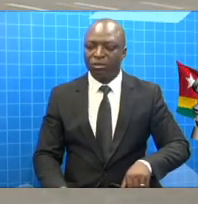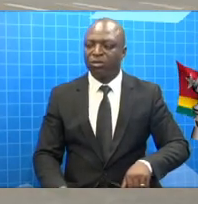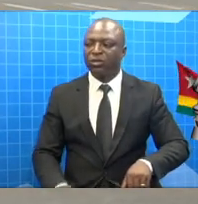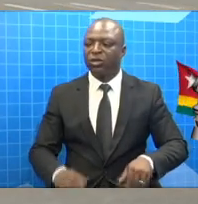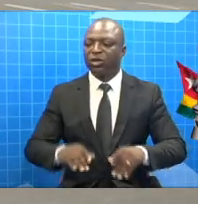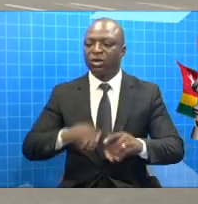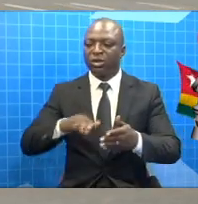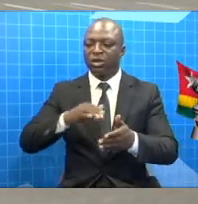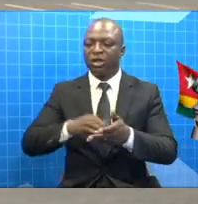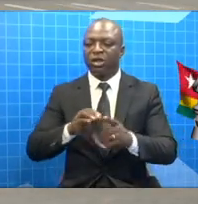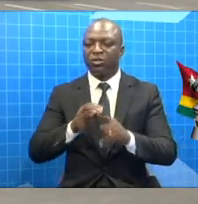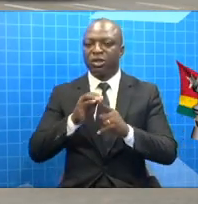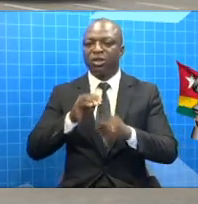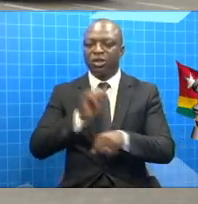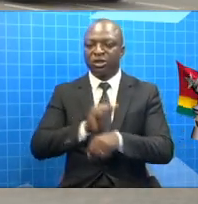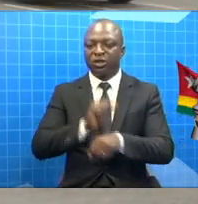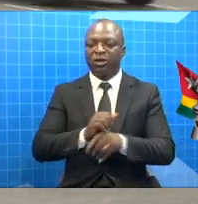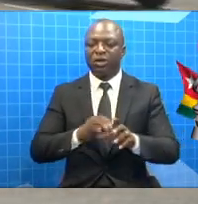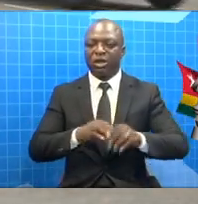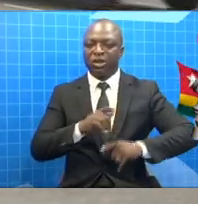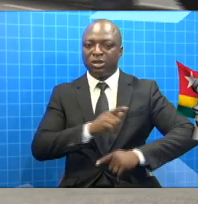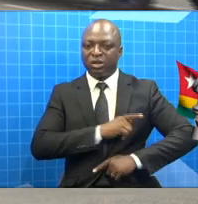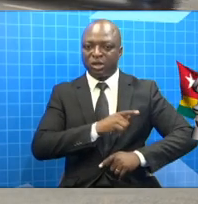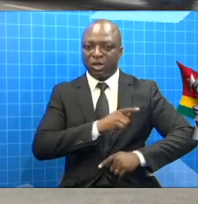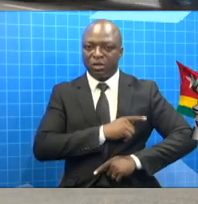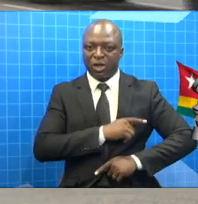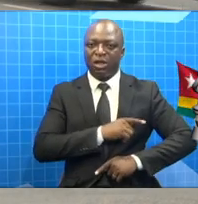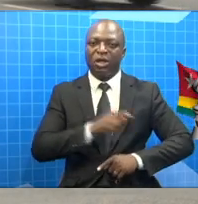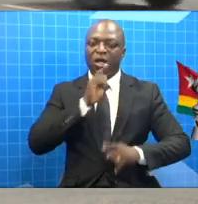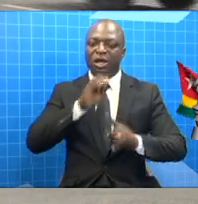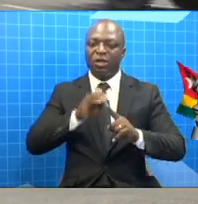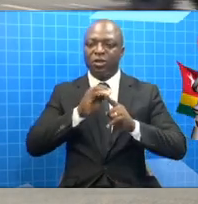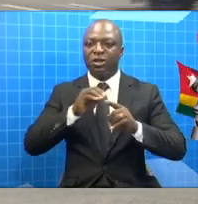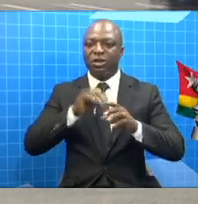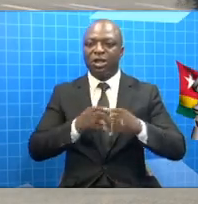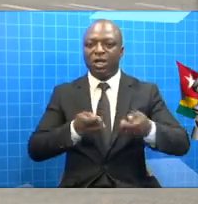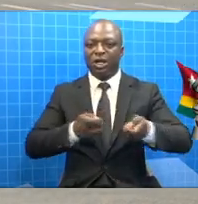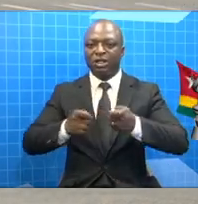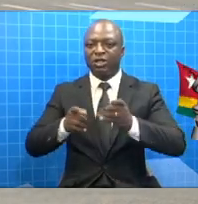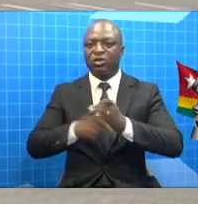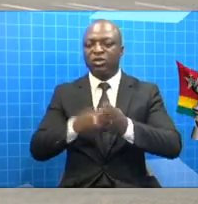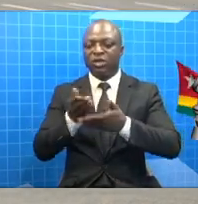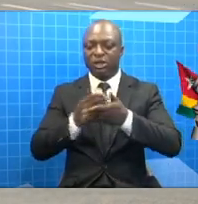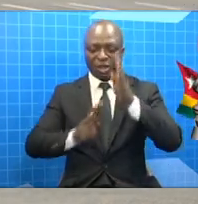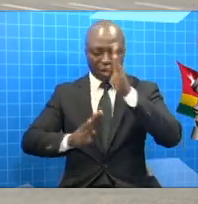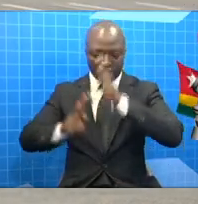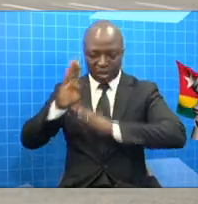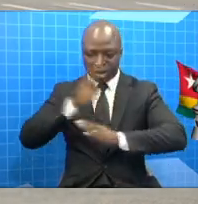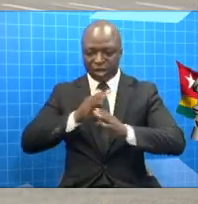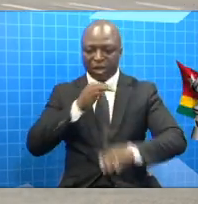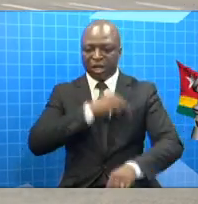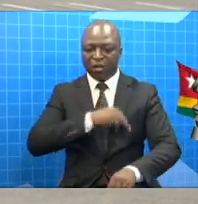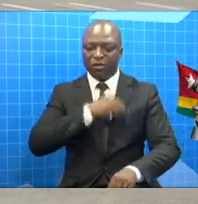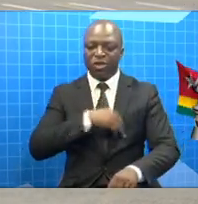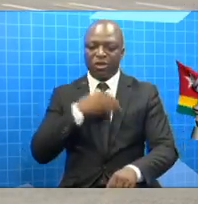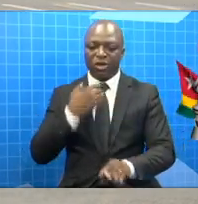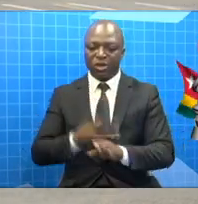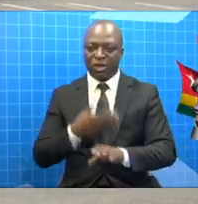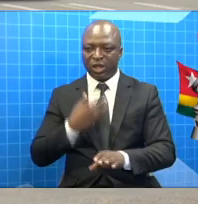L'unité spéciale d'intervention de la gendarmerie. Elle est spécialisée dans la gestion des crises et missions